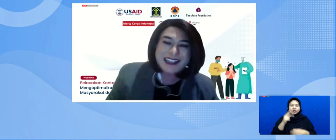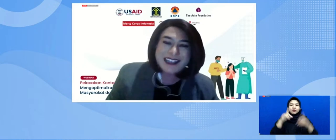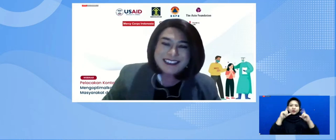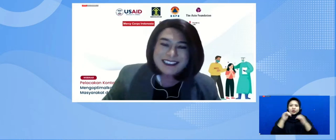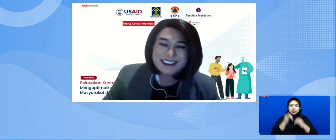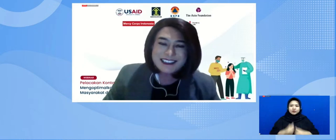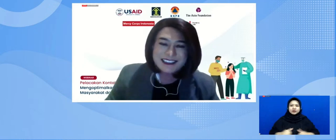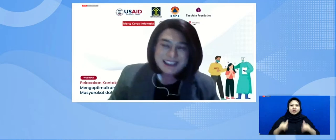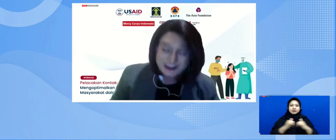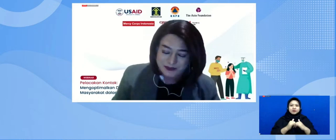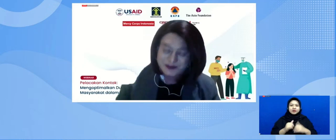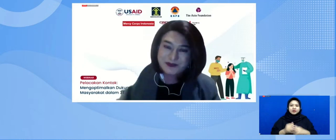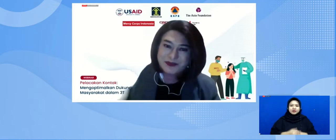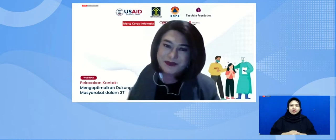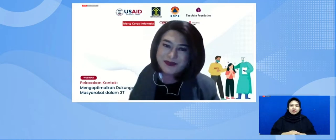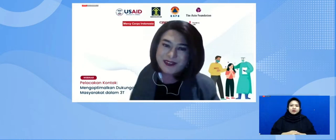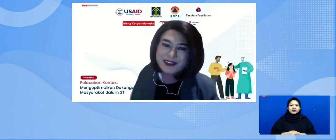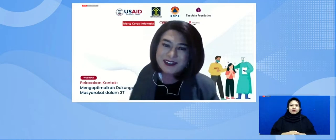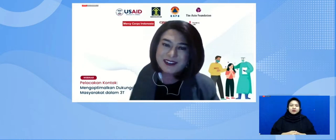bersama.